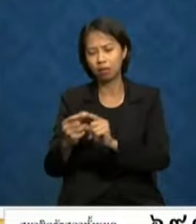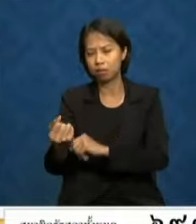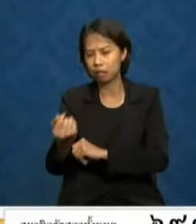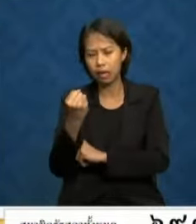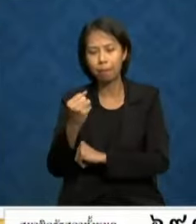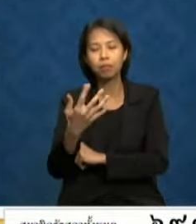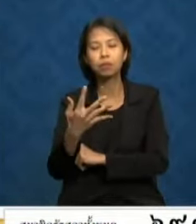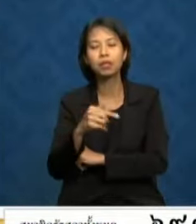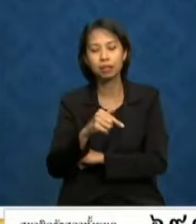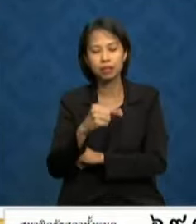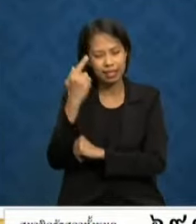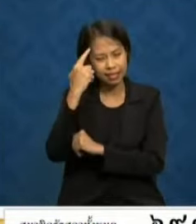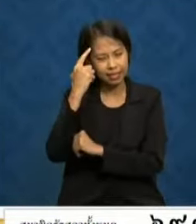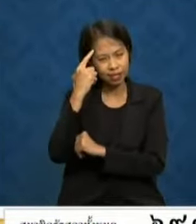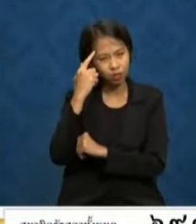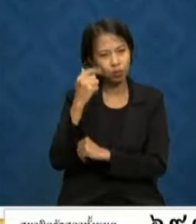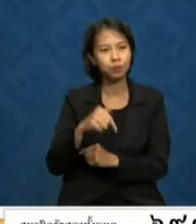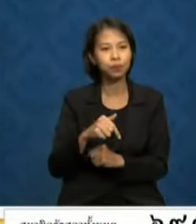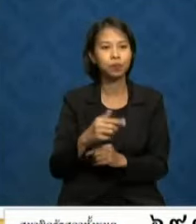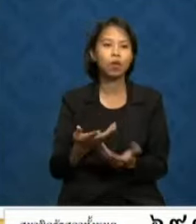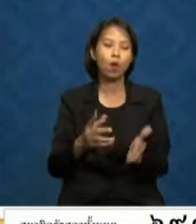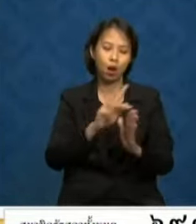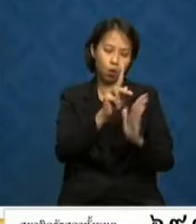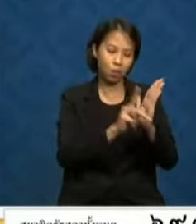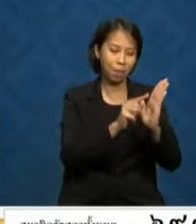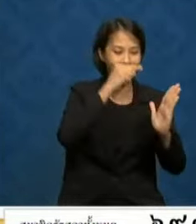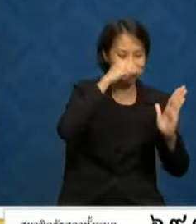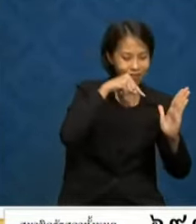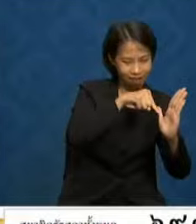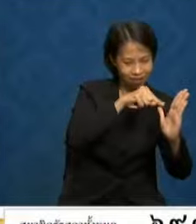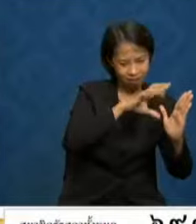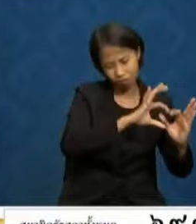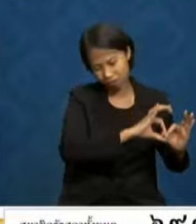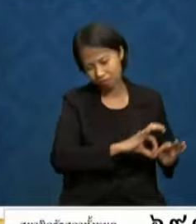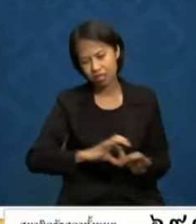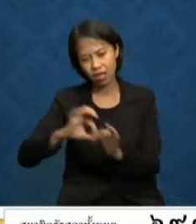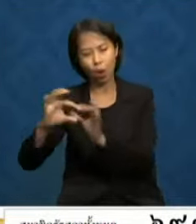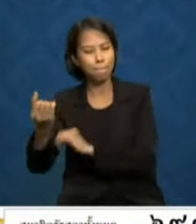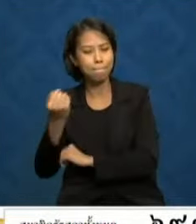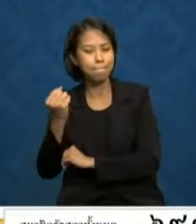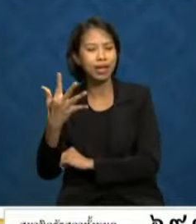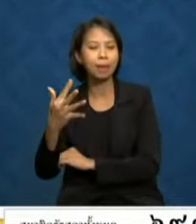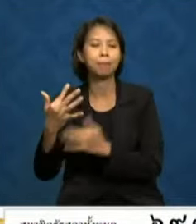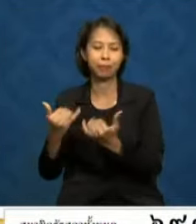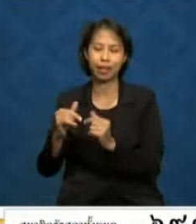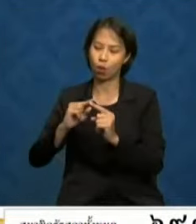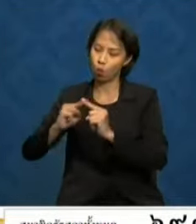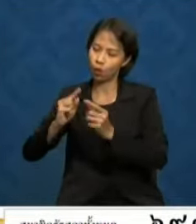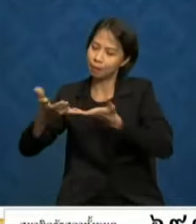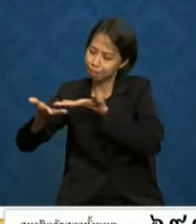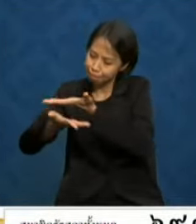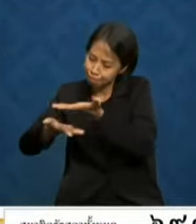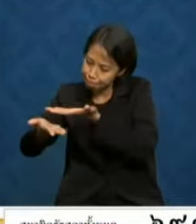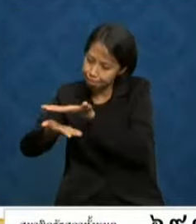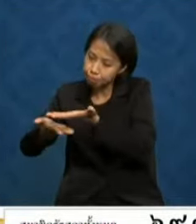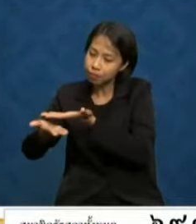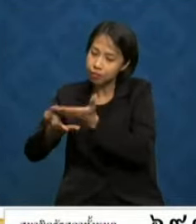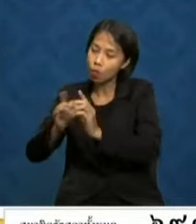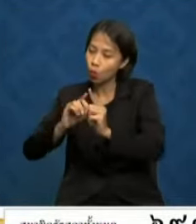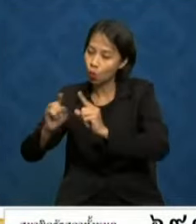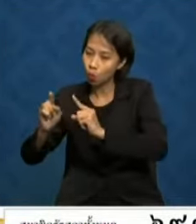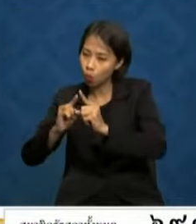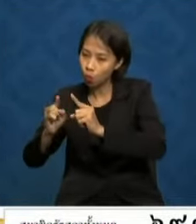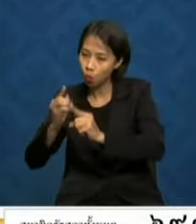มีข้อกังวลว่าจะนำไปสู่การลดความเข้มงวดนะคะซึ่งฝ่ายไทยก็ได้หารือกับฝ่ายยุโรปอย่างใกล้ชิดนะคะแล้วก็สร้างความเข้า